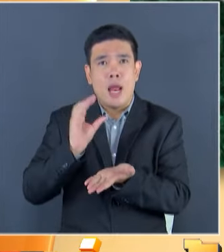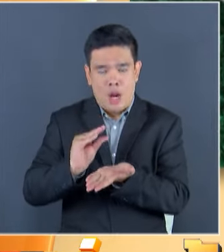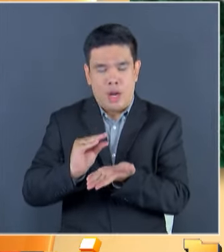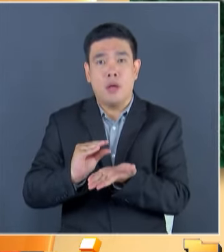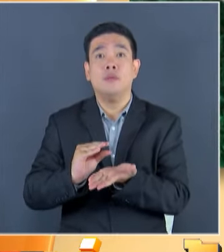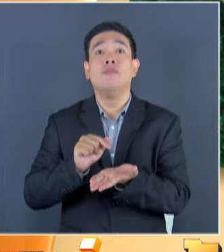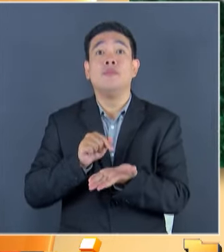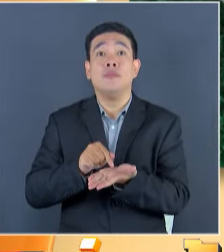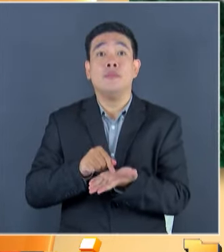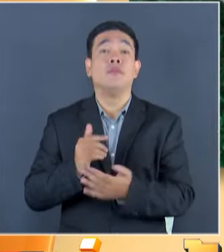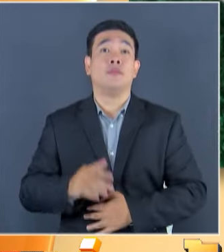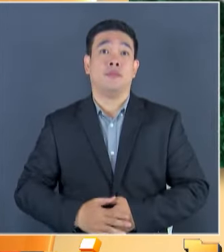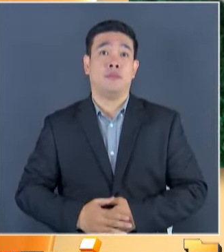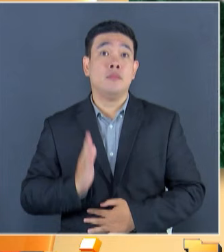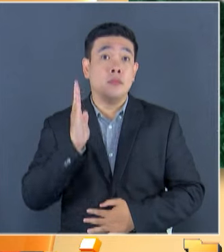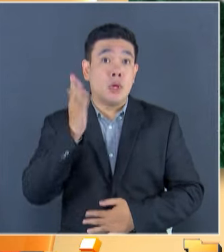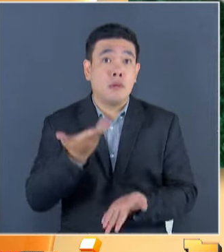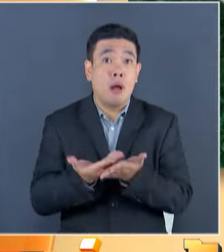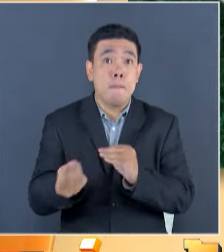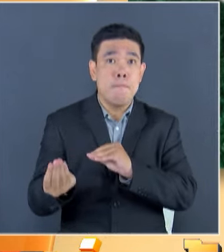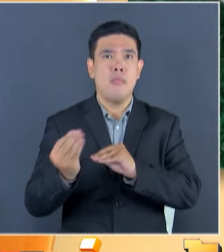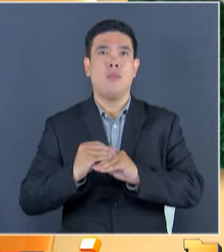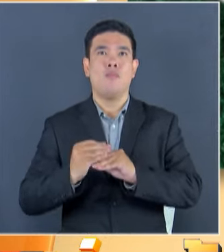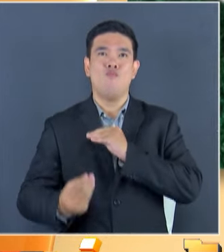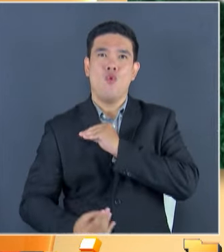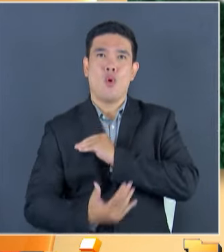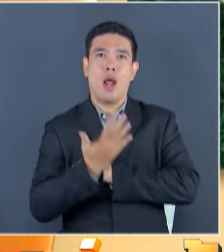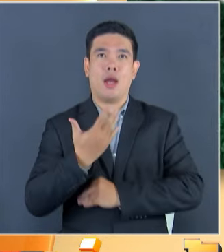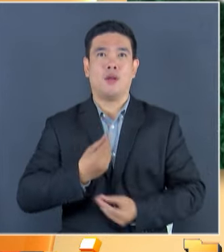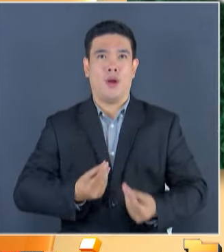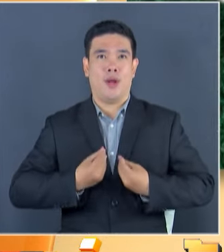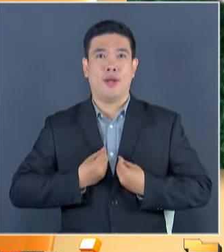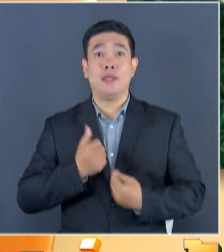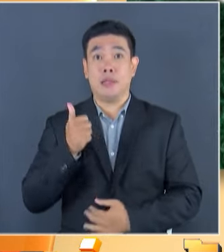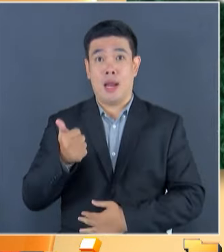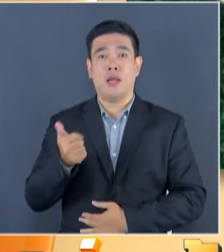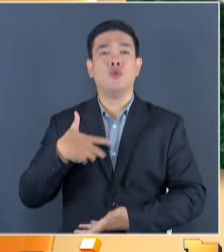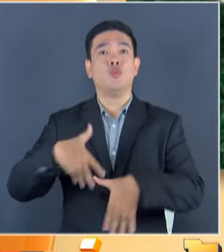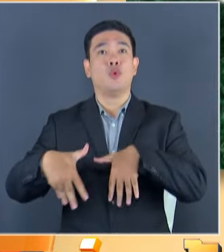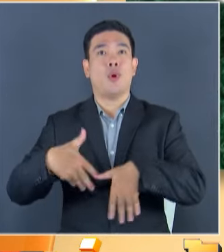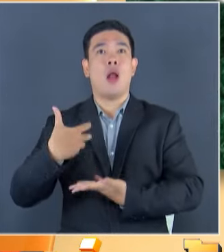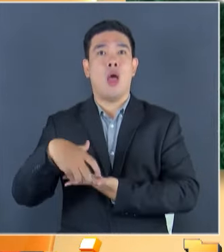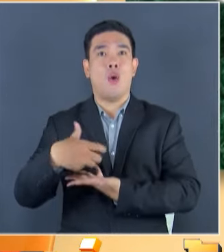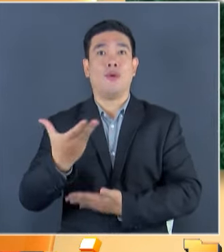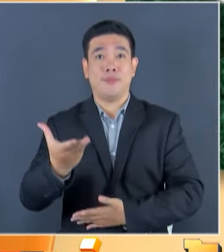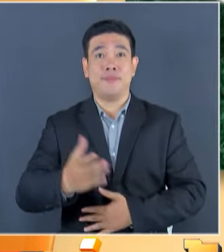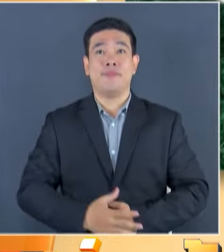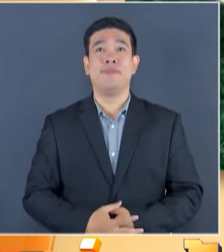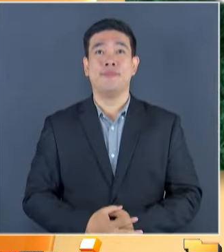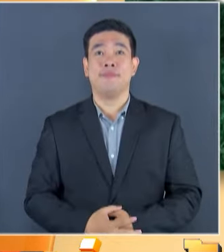นะคุณผู้ชมฮะอย่างที่บอกไปเพิ่มรายได้และช่วยคลายร้อนด้วยครับไปฟังเสียงของชาวบ้านที่มาร่อนทองรายนี้ครับพี่สุ